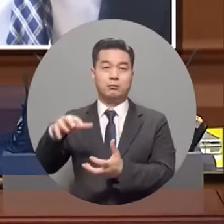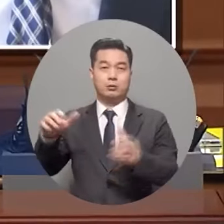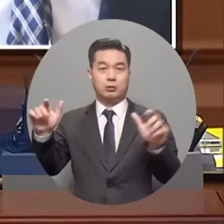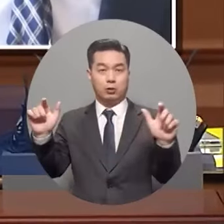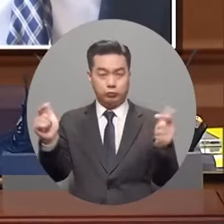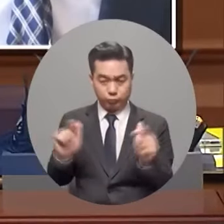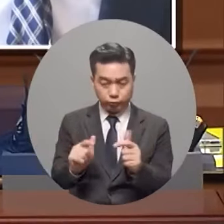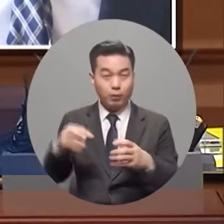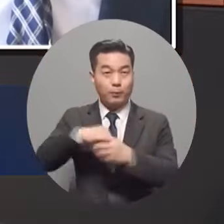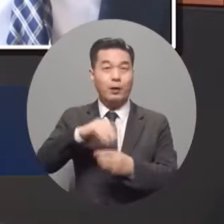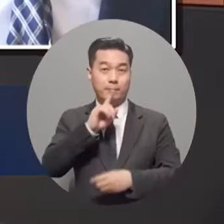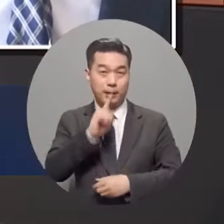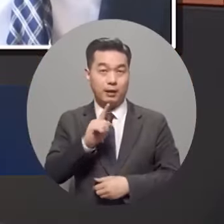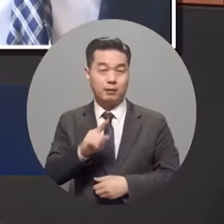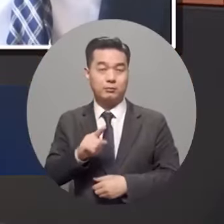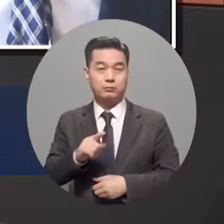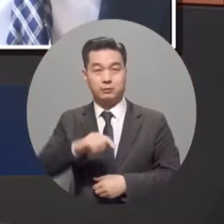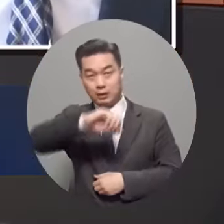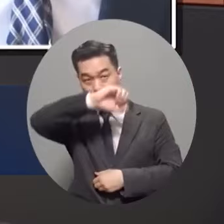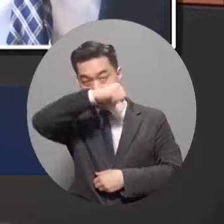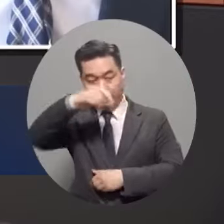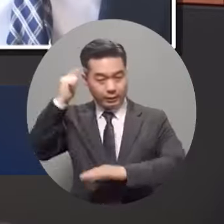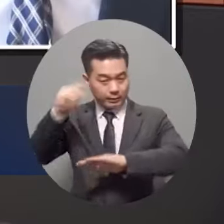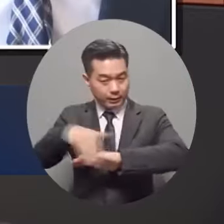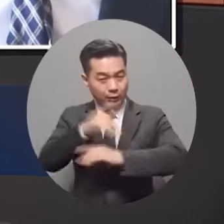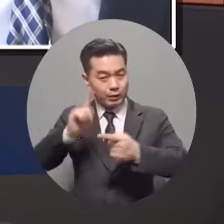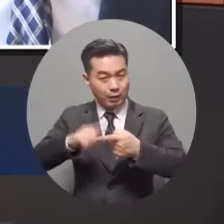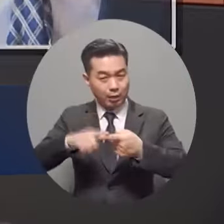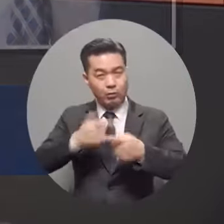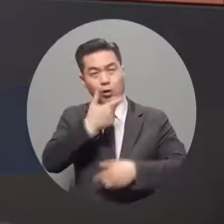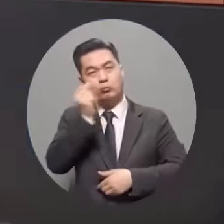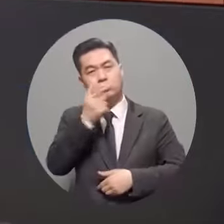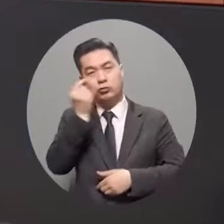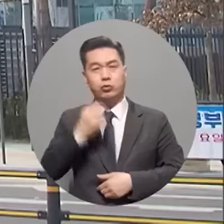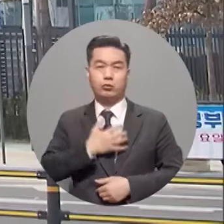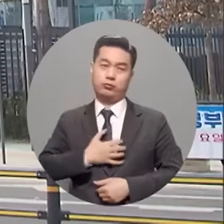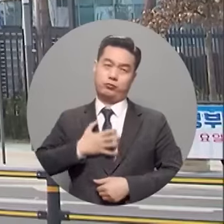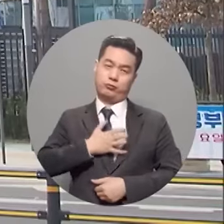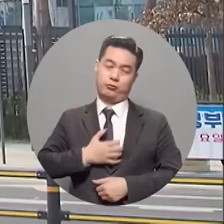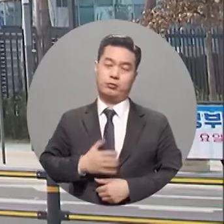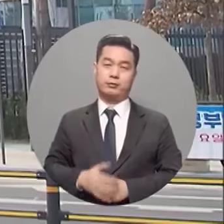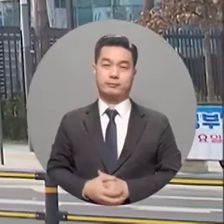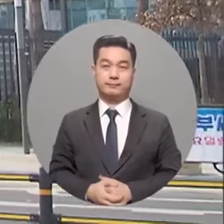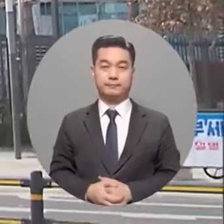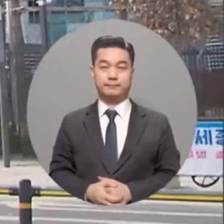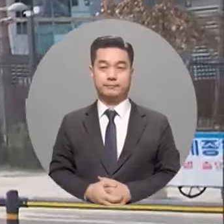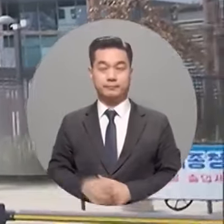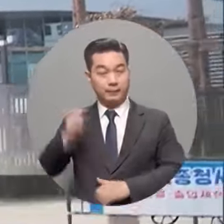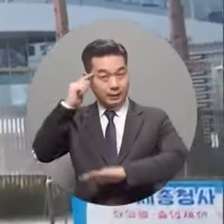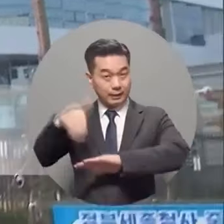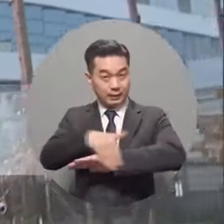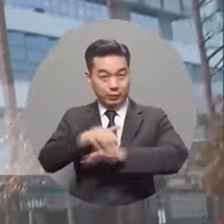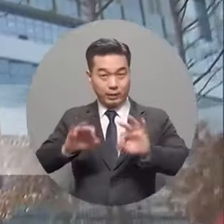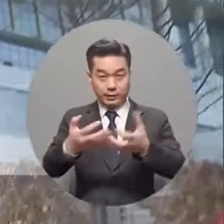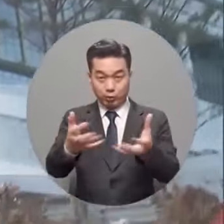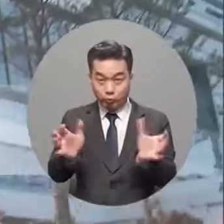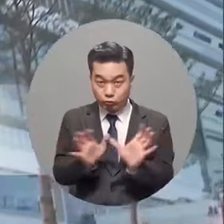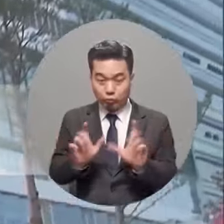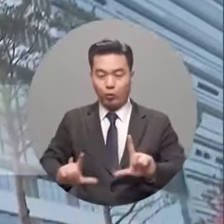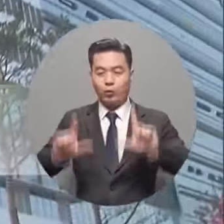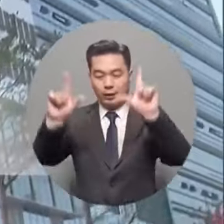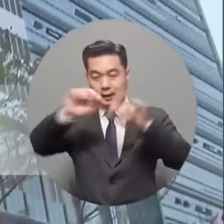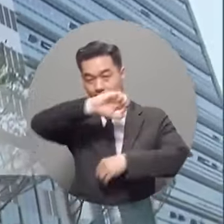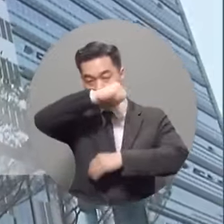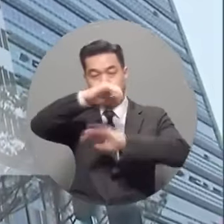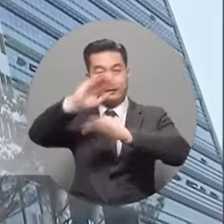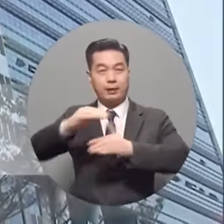예상한만큼 거치지 않는 세수 결손이 예상된다고 보는 것이 합리적이다 기획재 정부는 이미 올해 예산안에